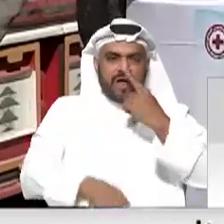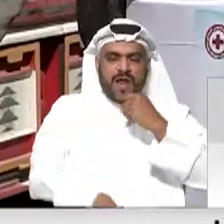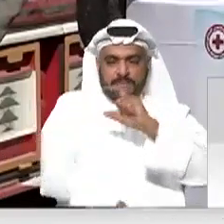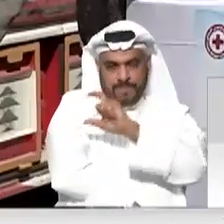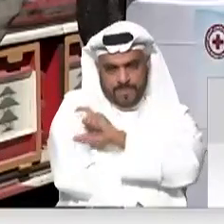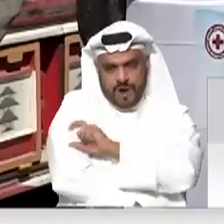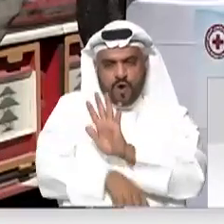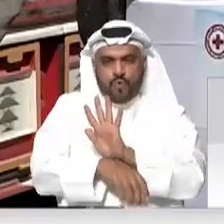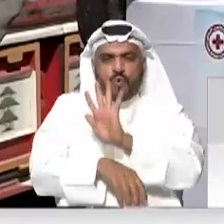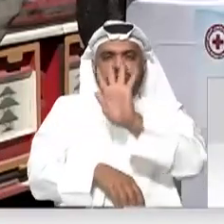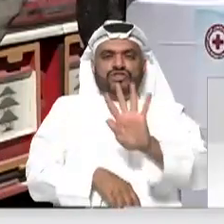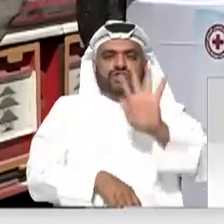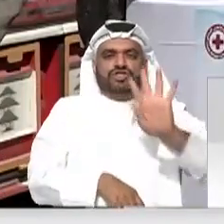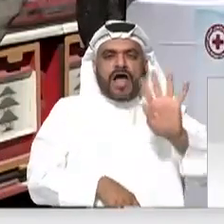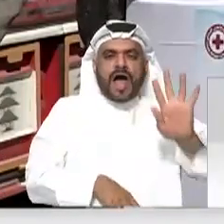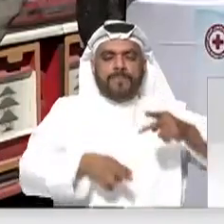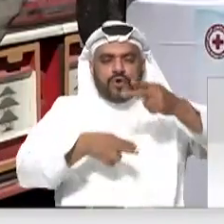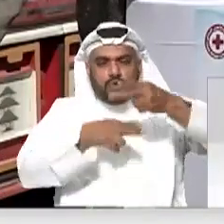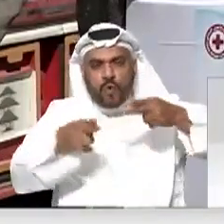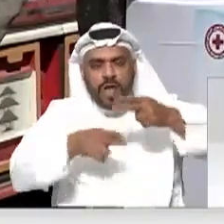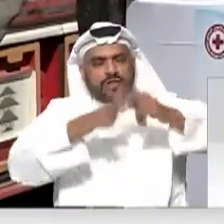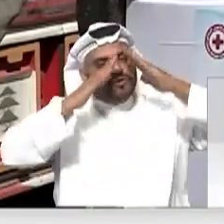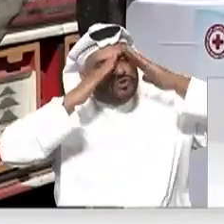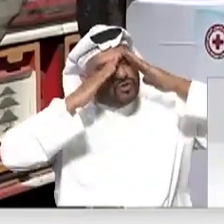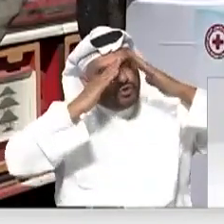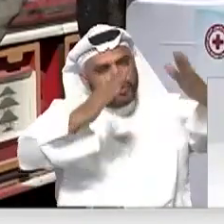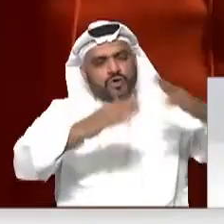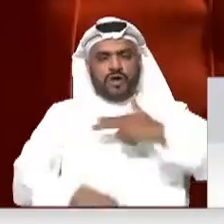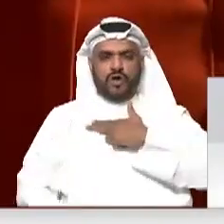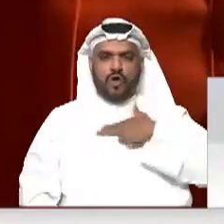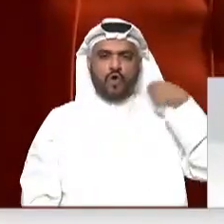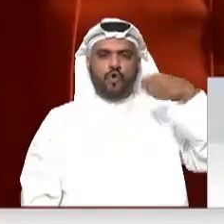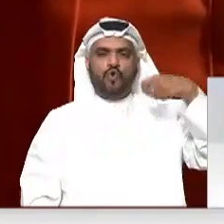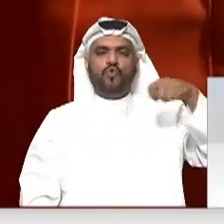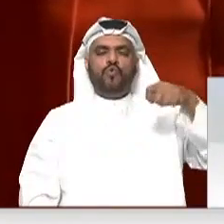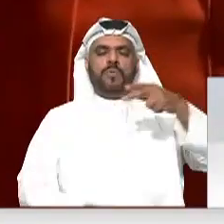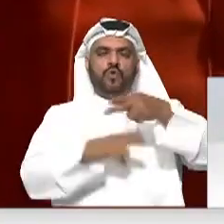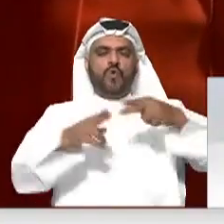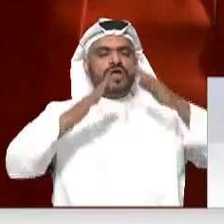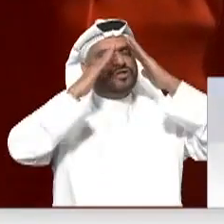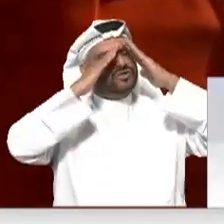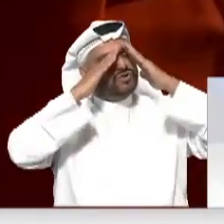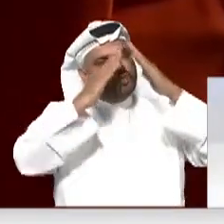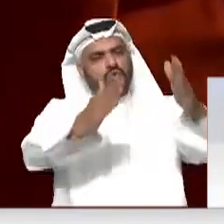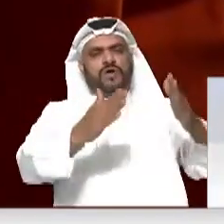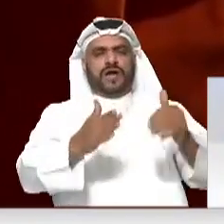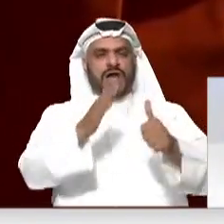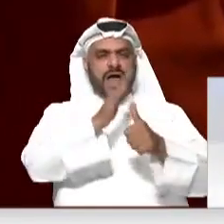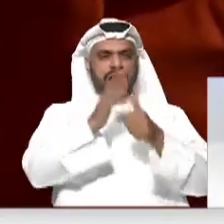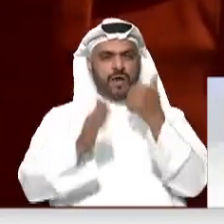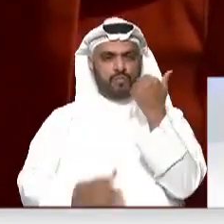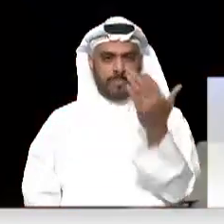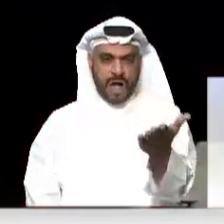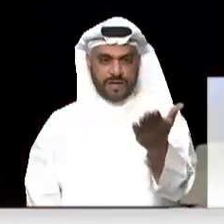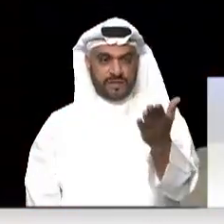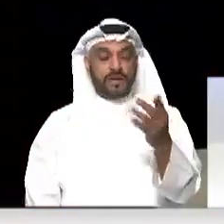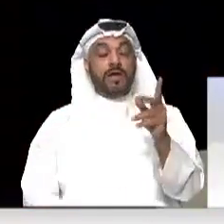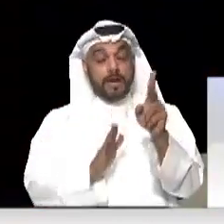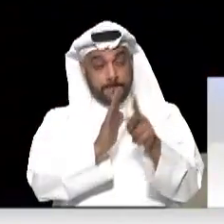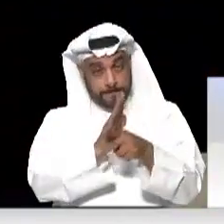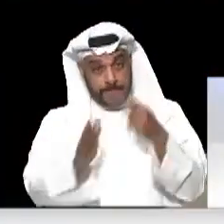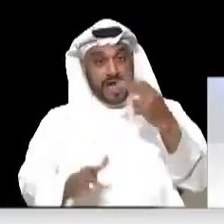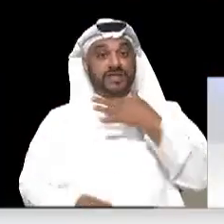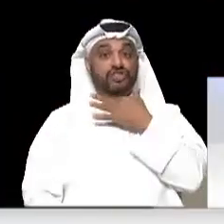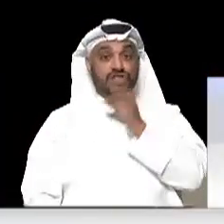الكويتي من وراء والحكومة الكويتية على المبادرة الطيبة. وفي الأيام المقبلة ستصل دفعة جديدة من